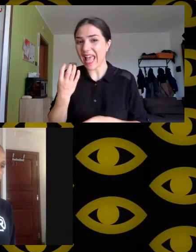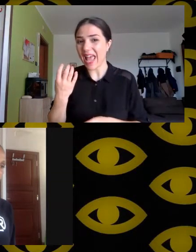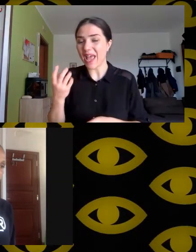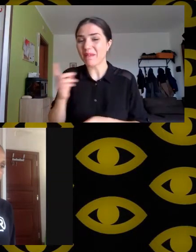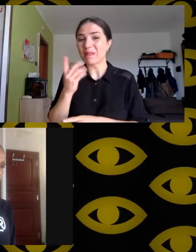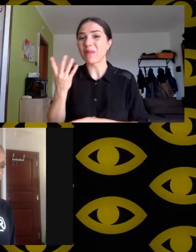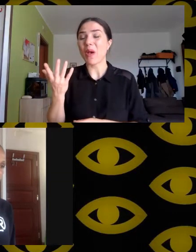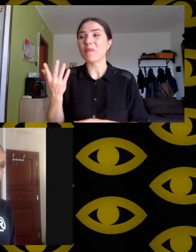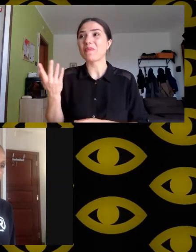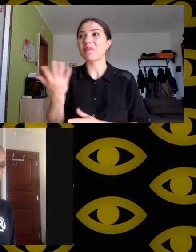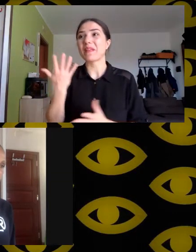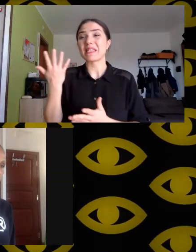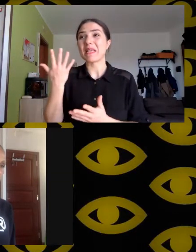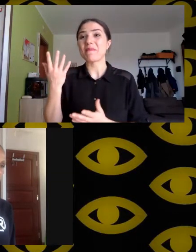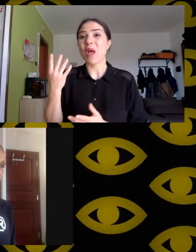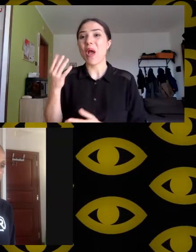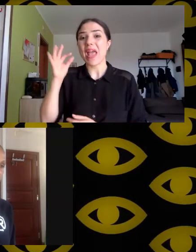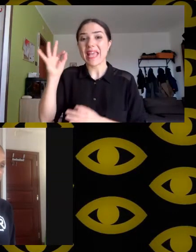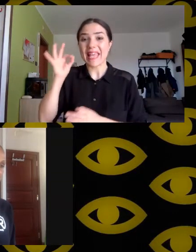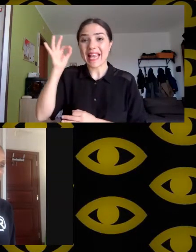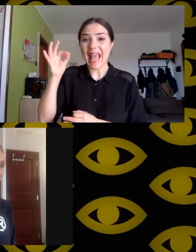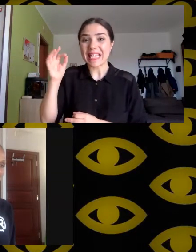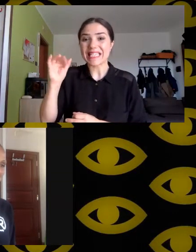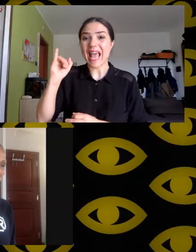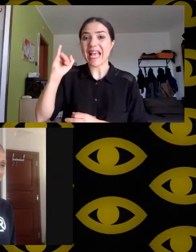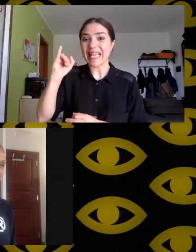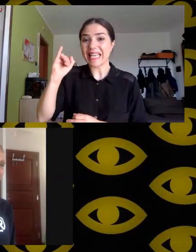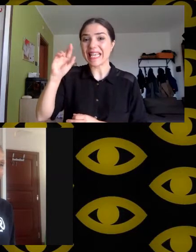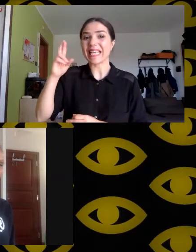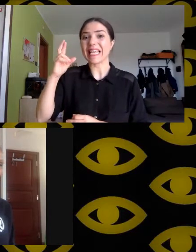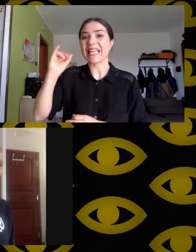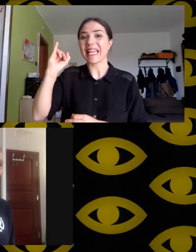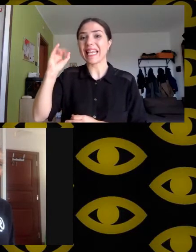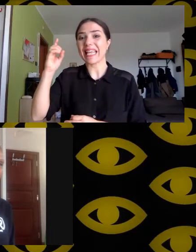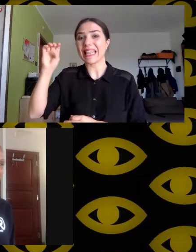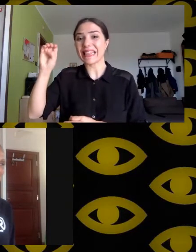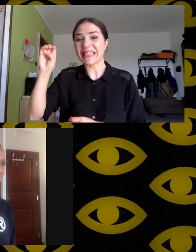che per te, che sei anche una che fa spinning, vuol dire che io corro in bici,